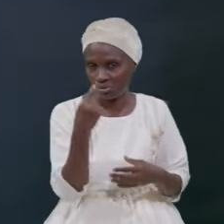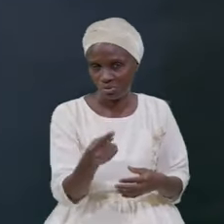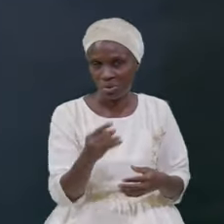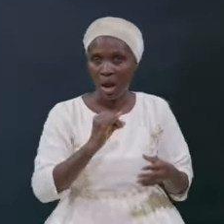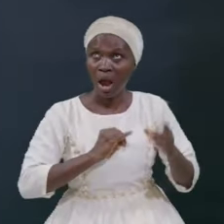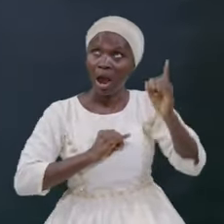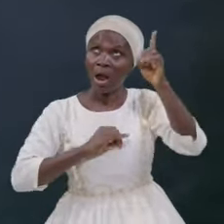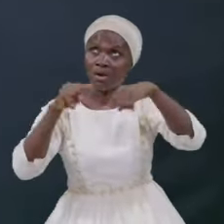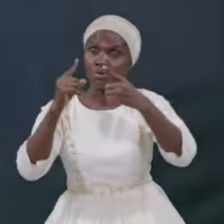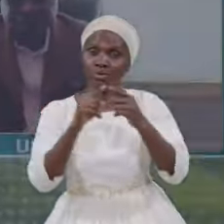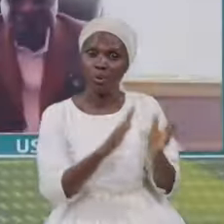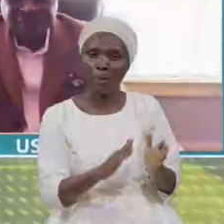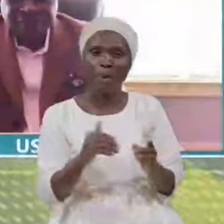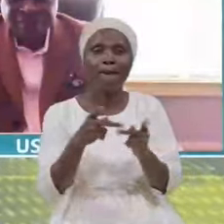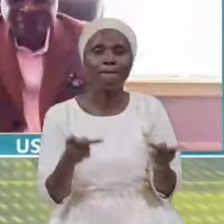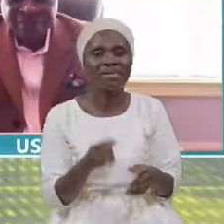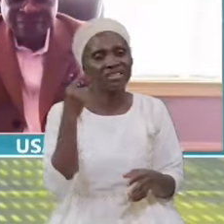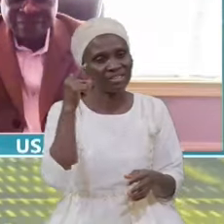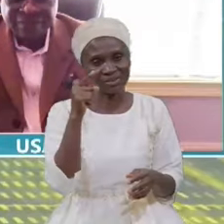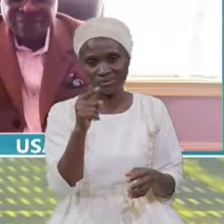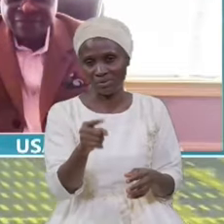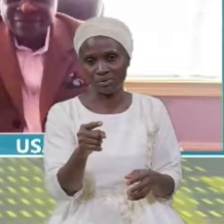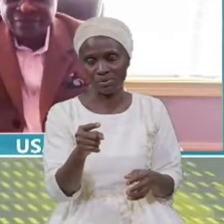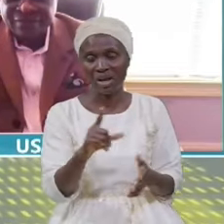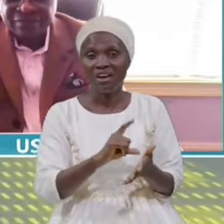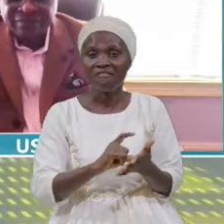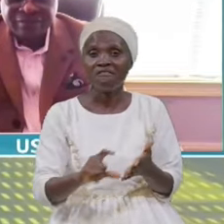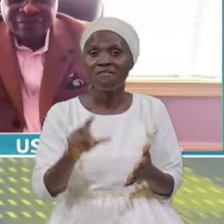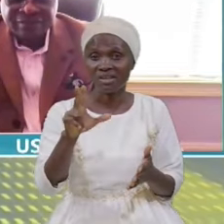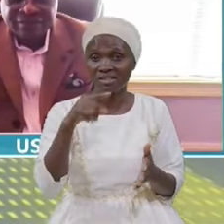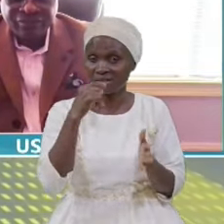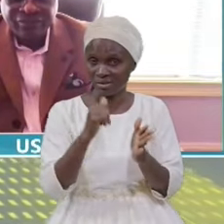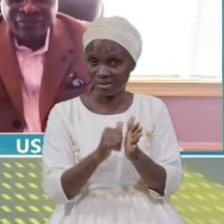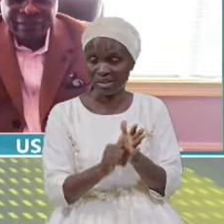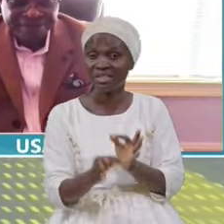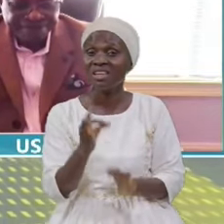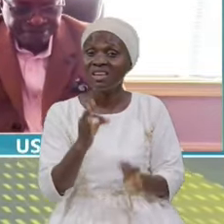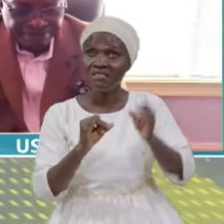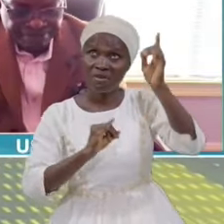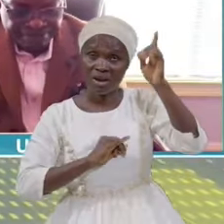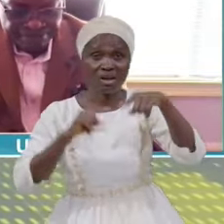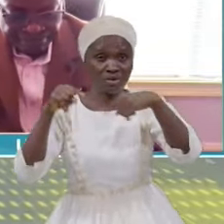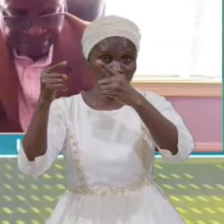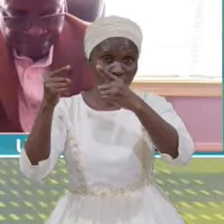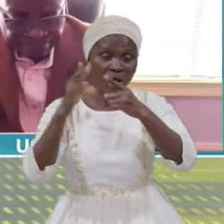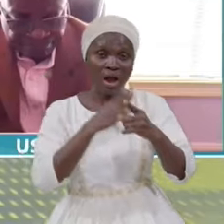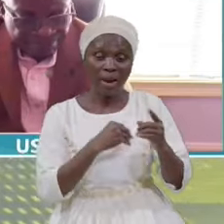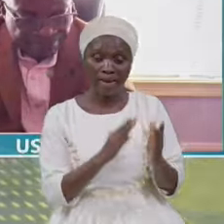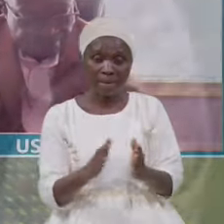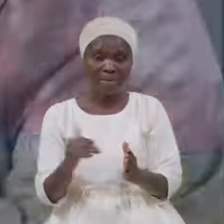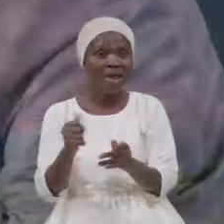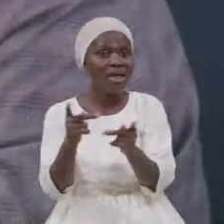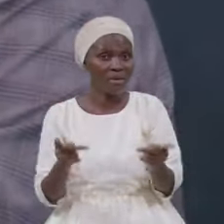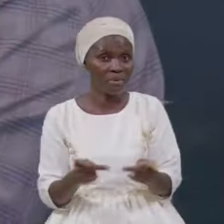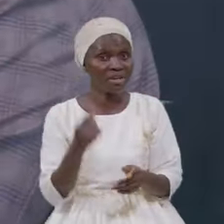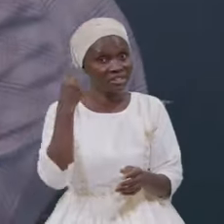lorsque je m'en serai allé et que je vous aurai préparé une place, je